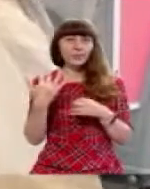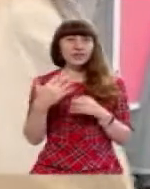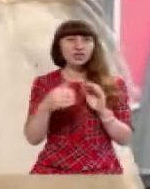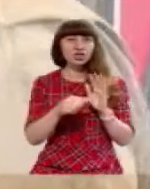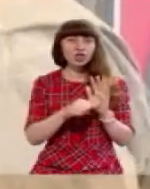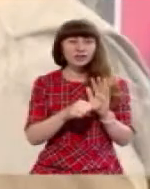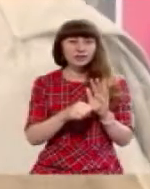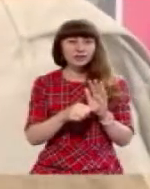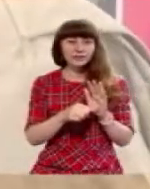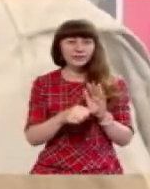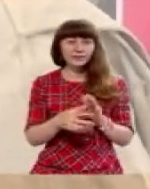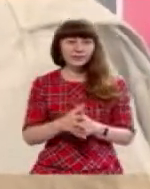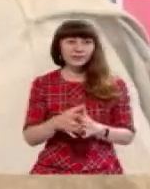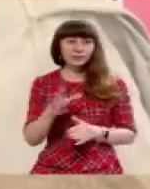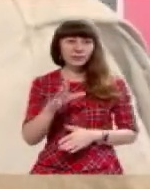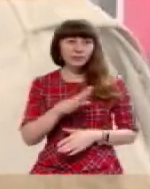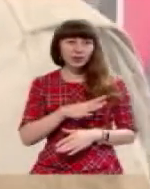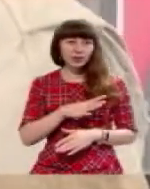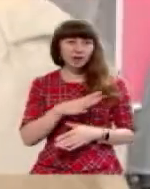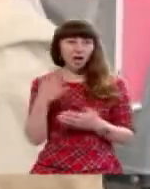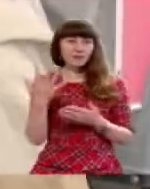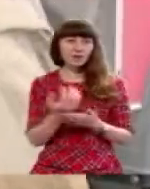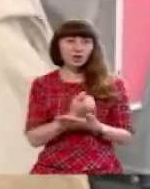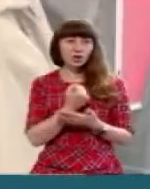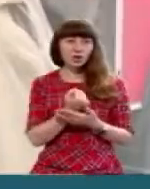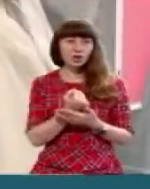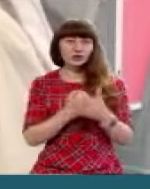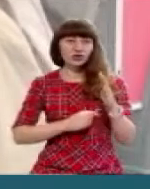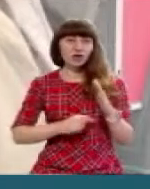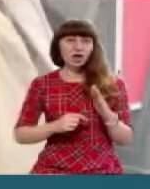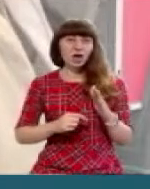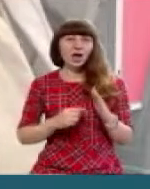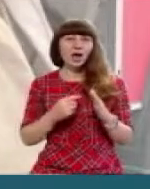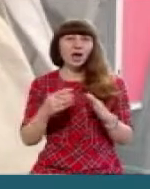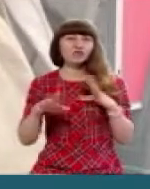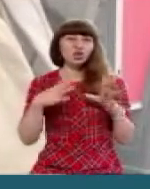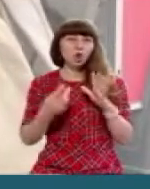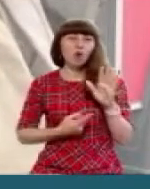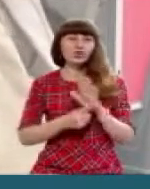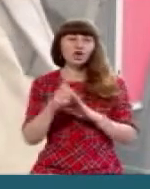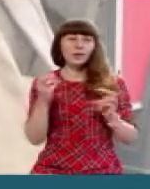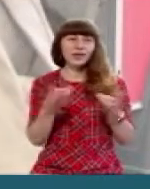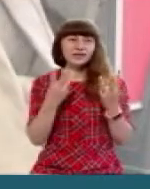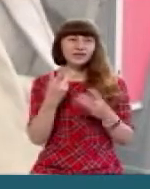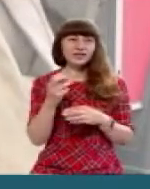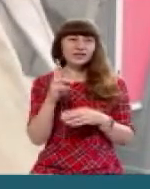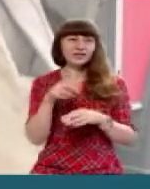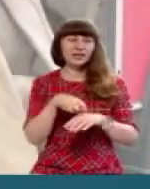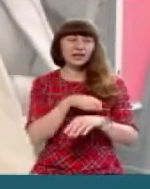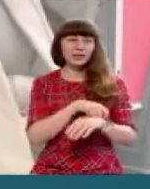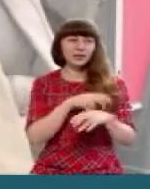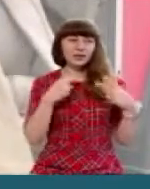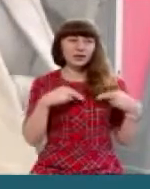6 был обнаружен очаг возгорания площади 200 квадратных метров примерная площадь